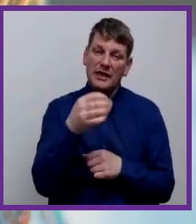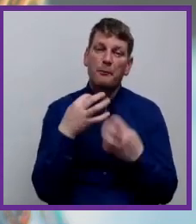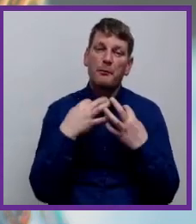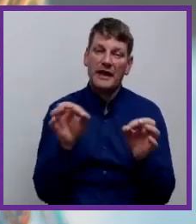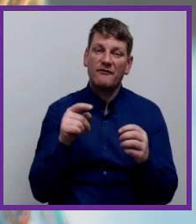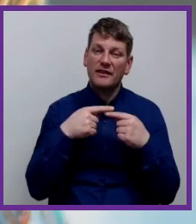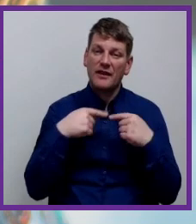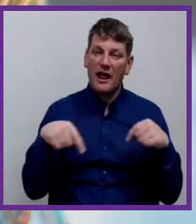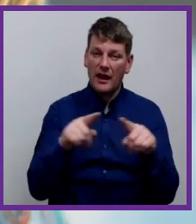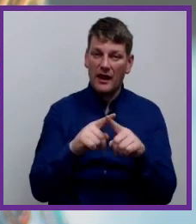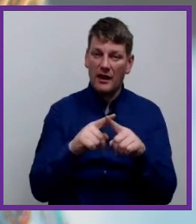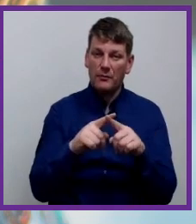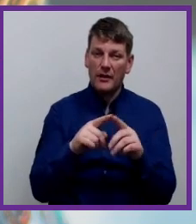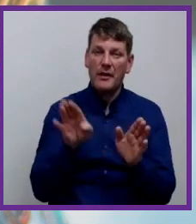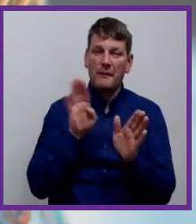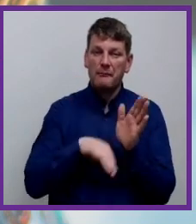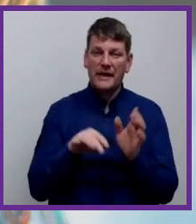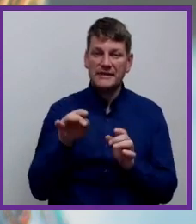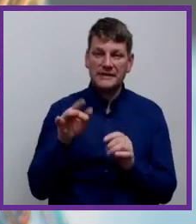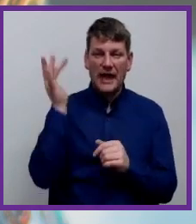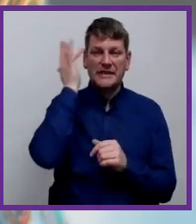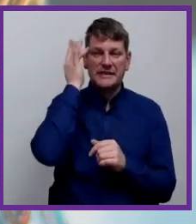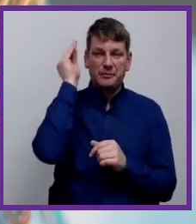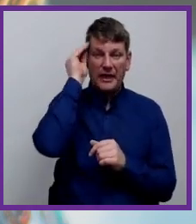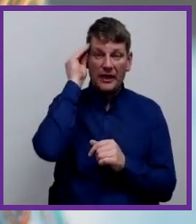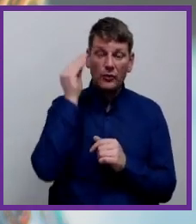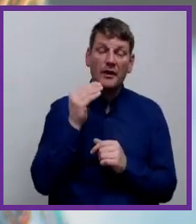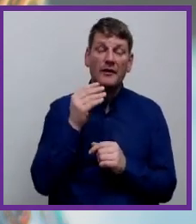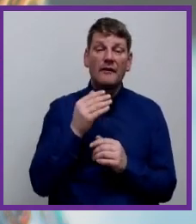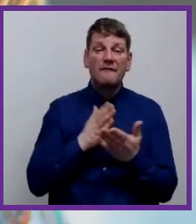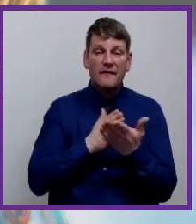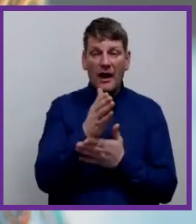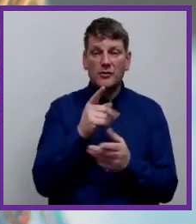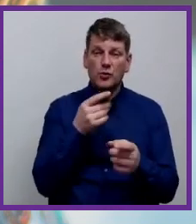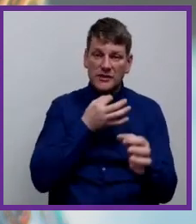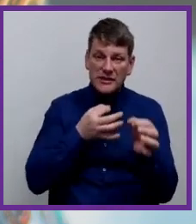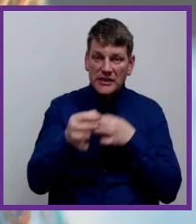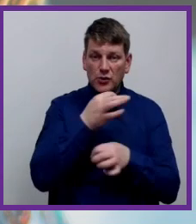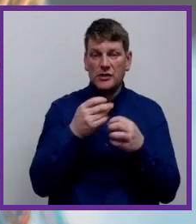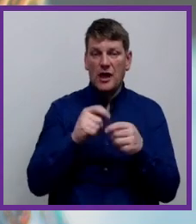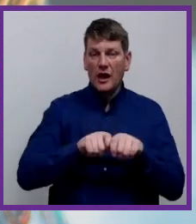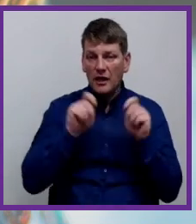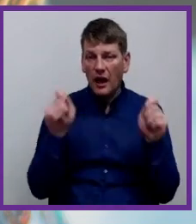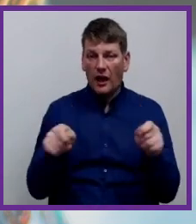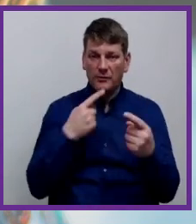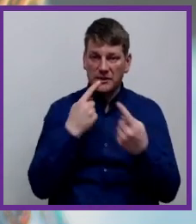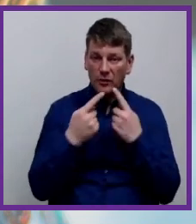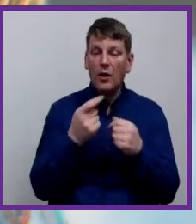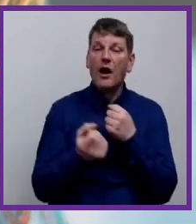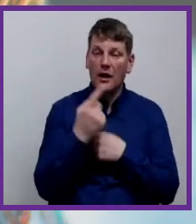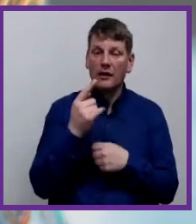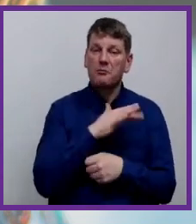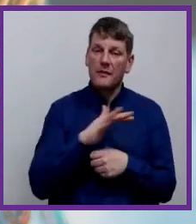telpa bez aizspriedumiem un vērst uz diskusiju, uz atklātību, uz sarunām pavisam noteikti rada bērnos